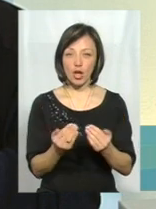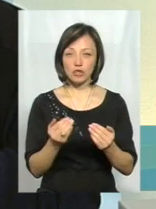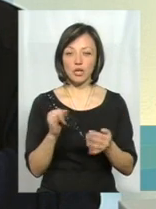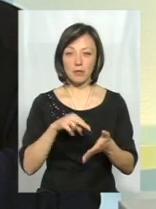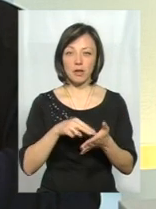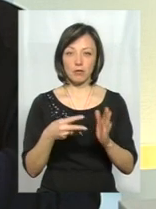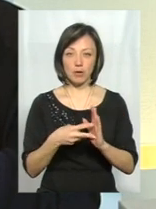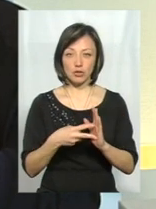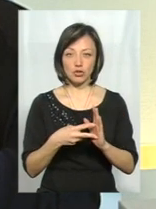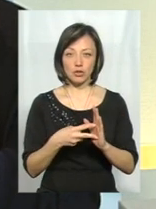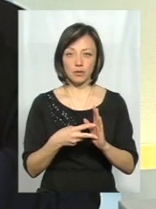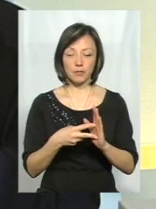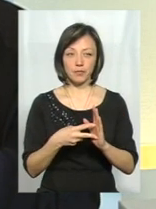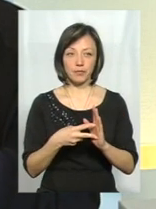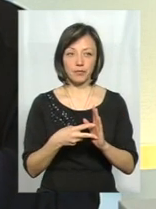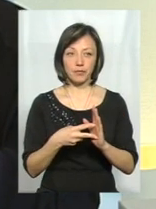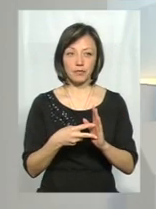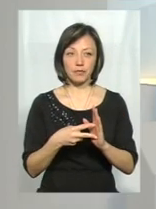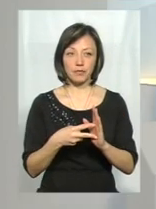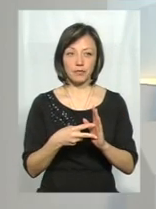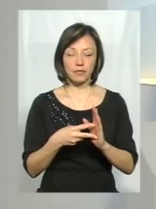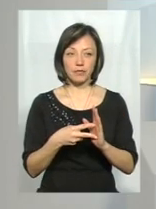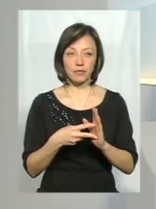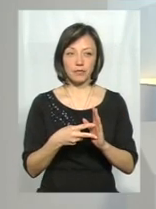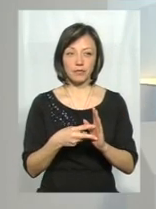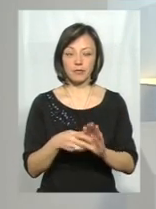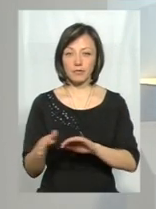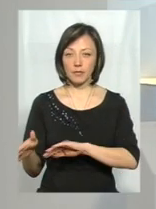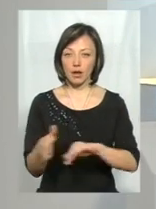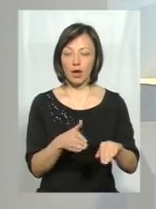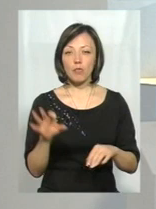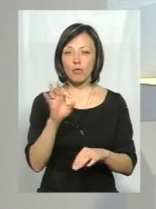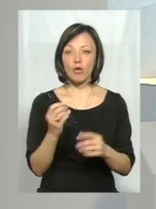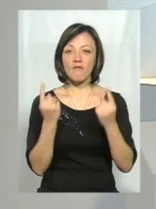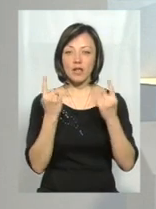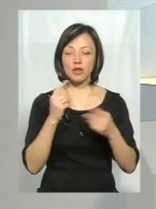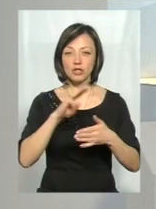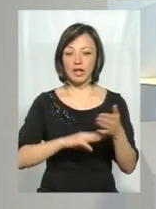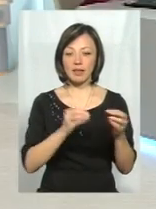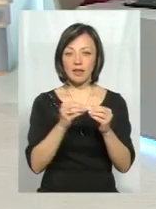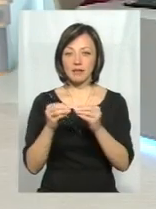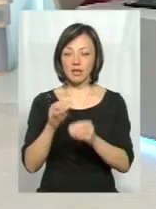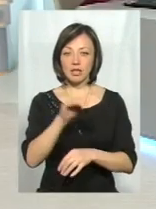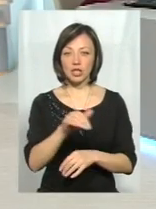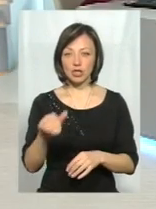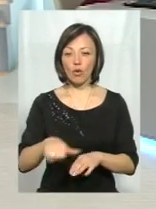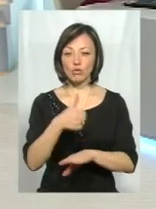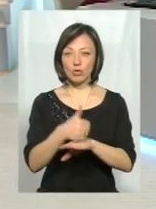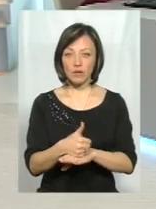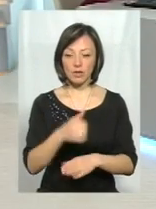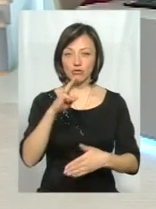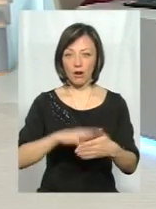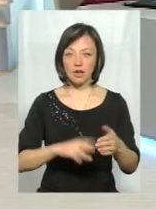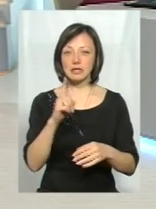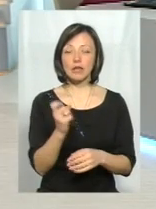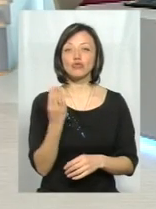вони передбачені КУАПом. От стосовно інших отих великих штрафів, які вимірюються десятками тисяч, основні з них накладатимуться